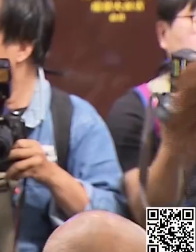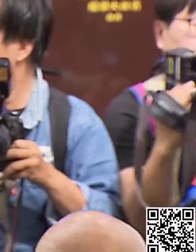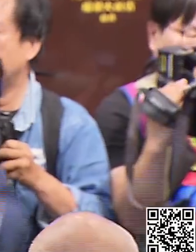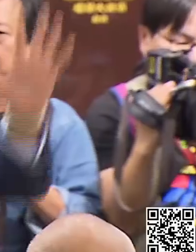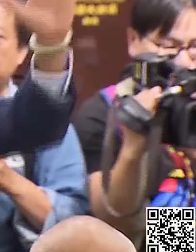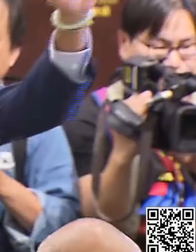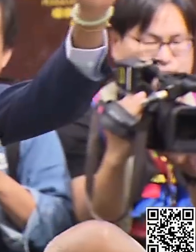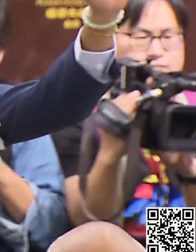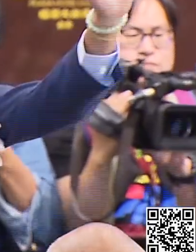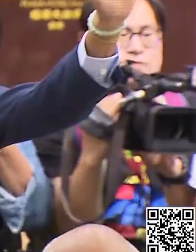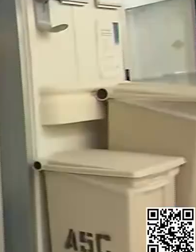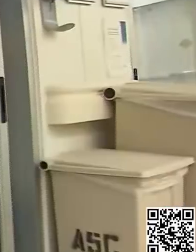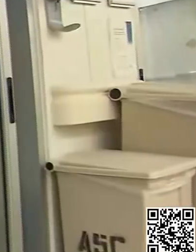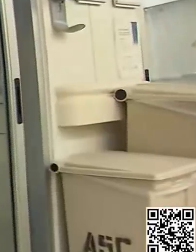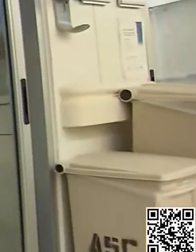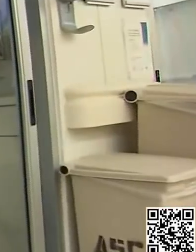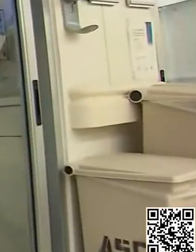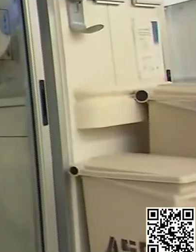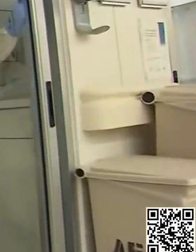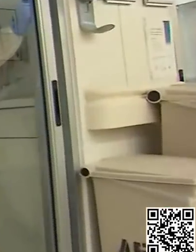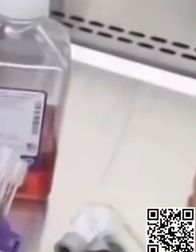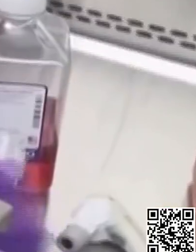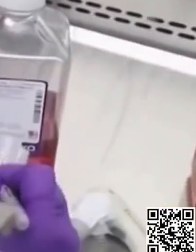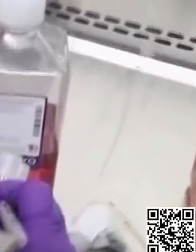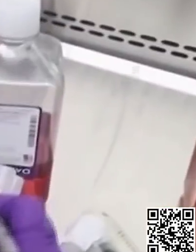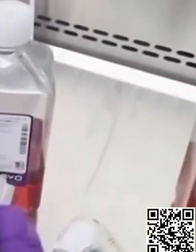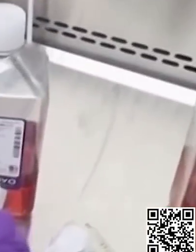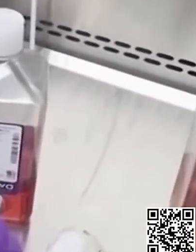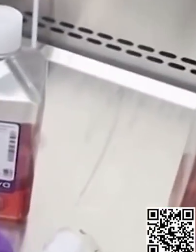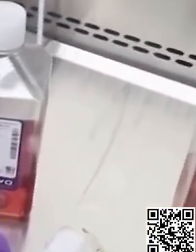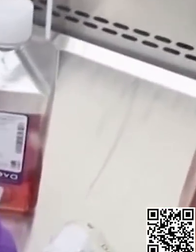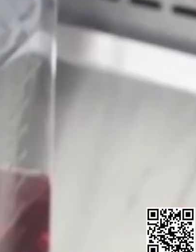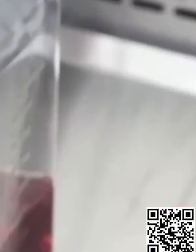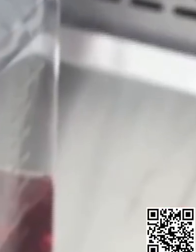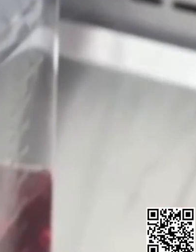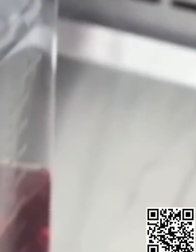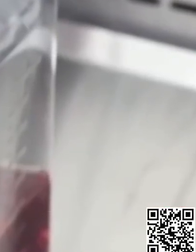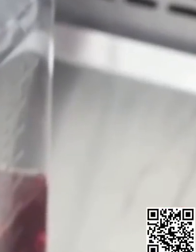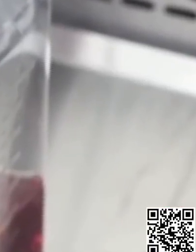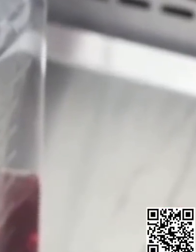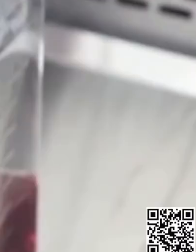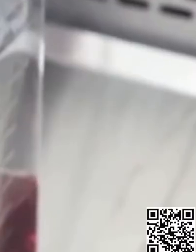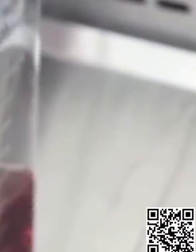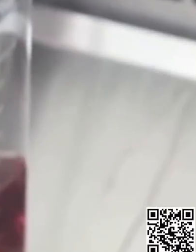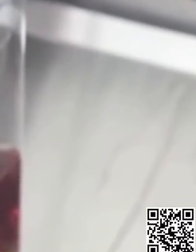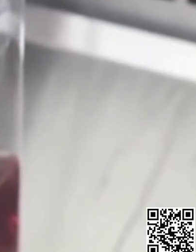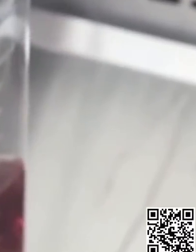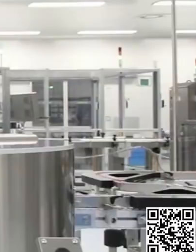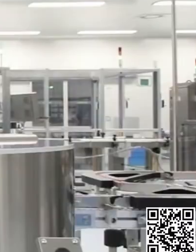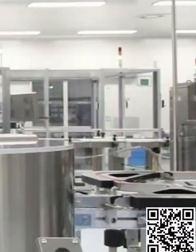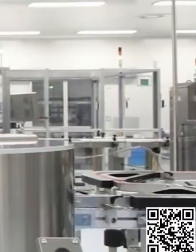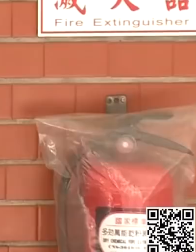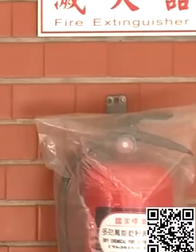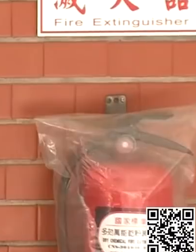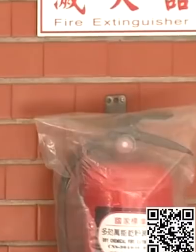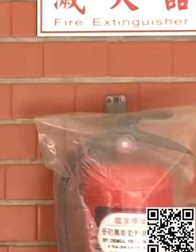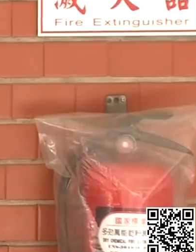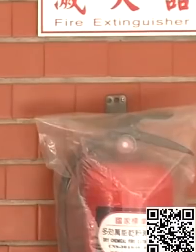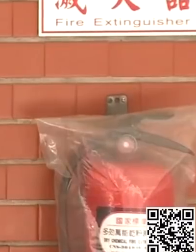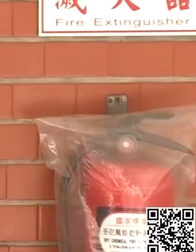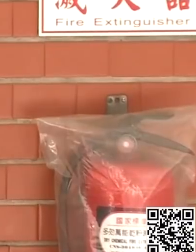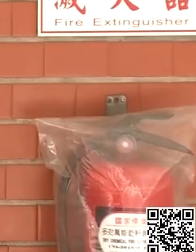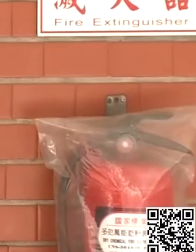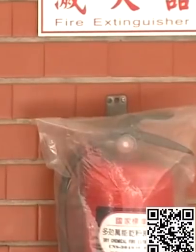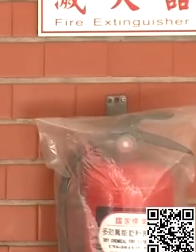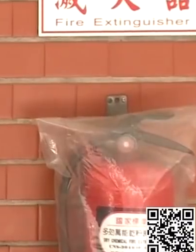实。郭董才喊希望能和总统当面谈，但这举动看在绿营眼中却是飘出浓浓的操作味。 郭台